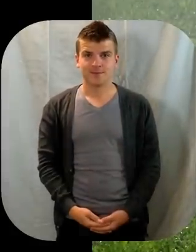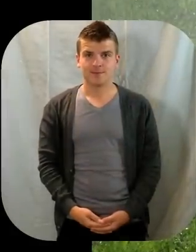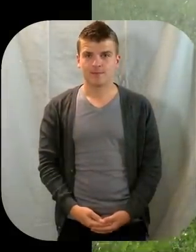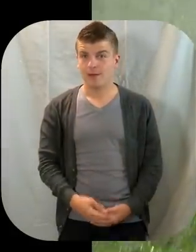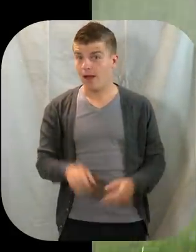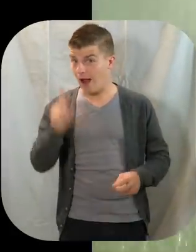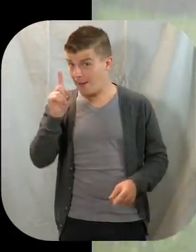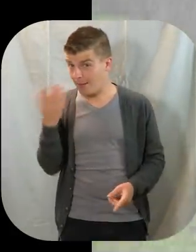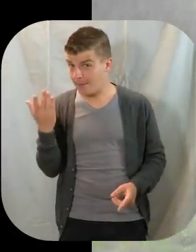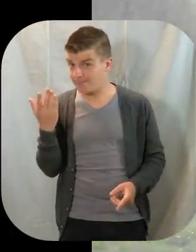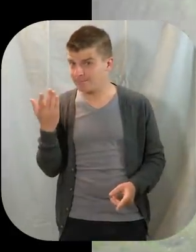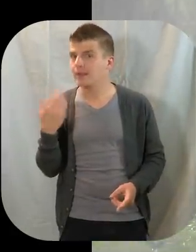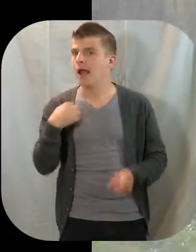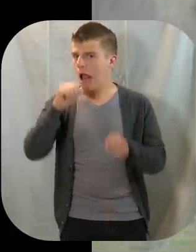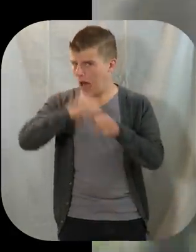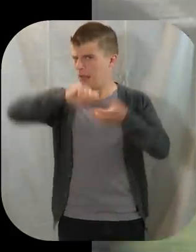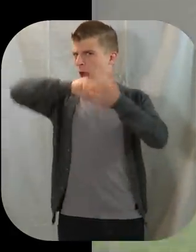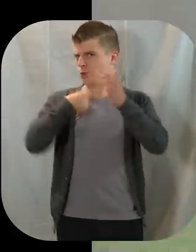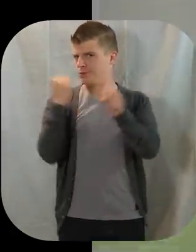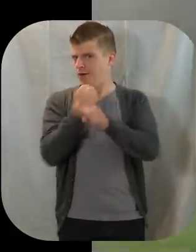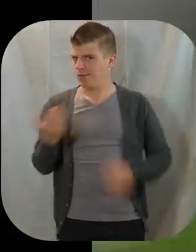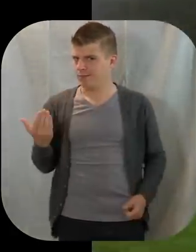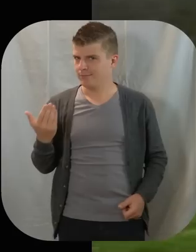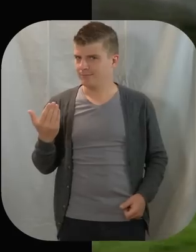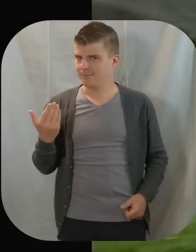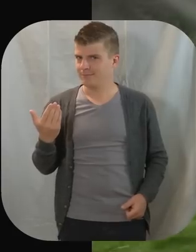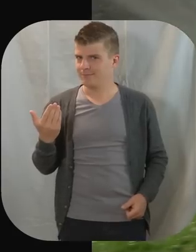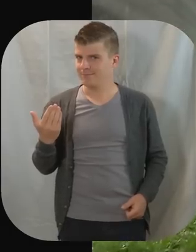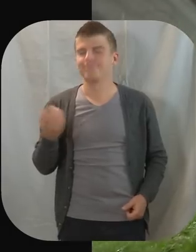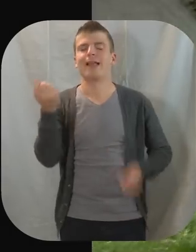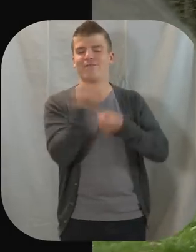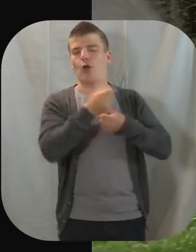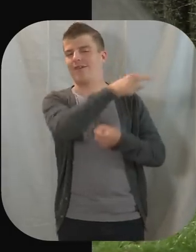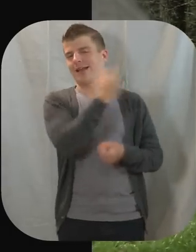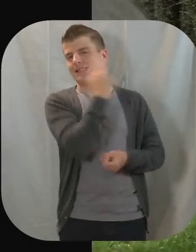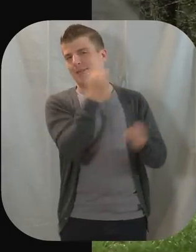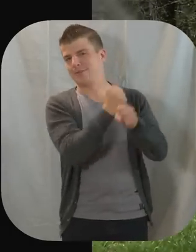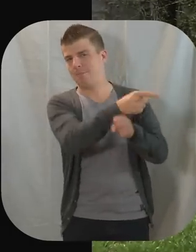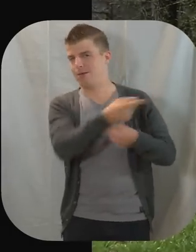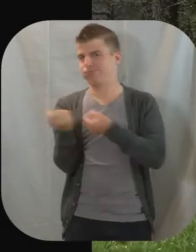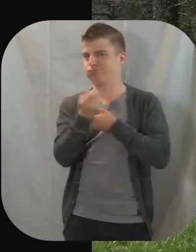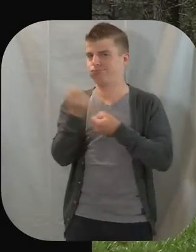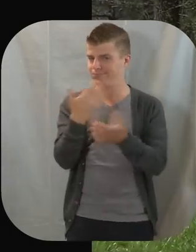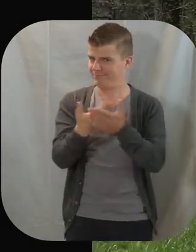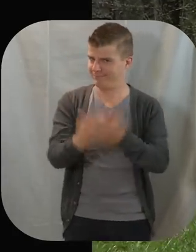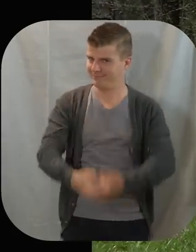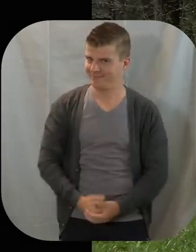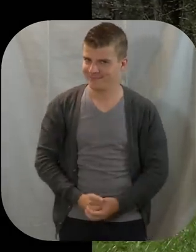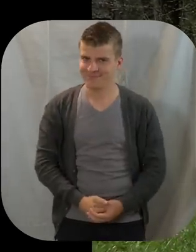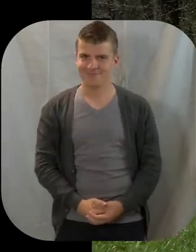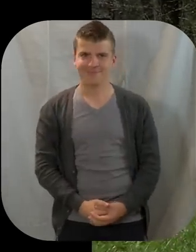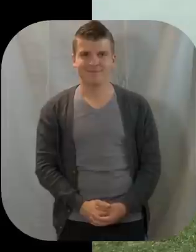Es sei denn, du kannst ihn abstellen. Wenn er von der Feuerwehr gemacht ist.